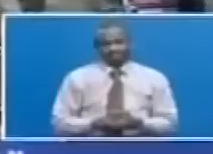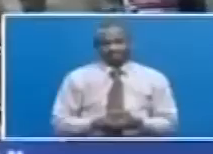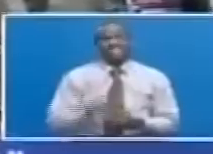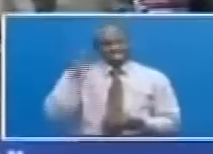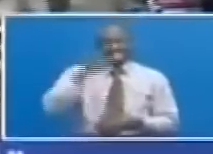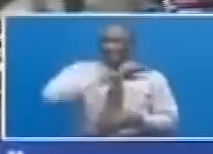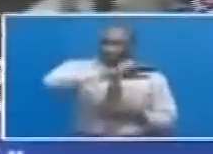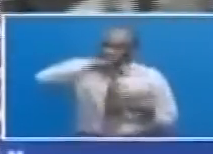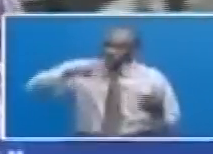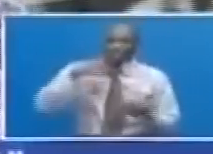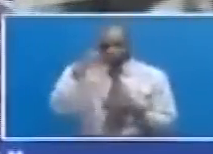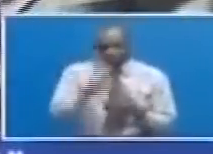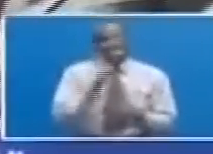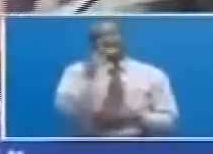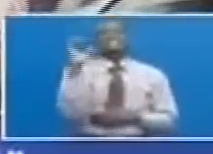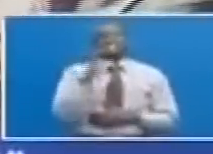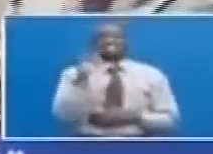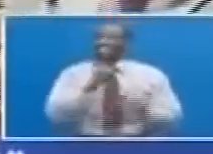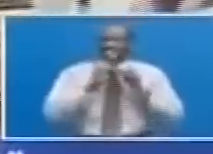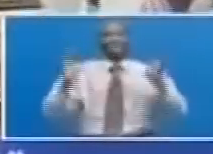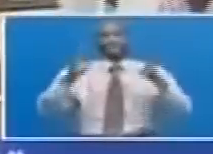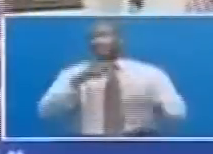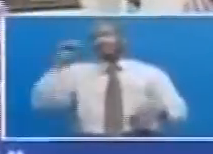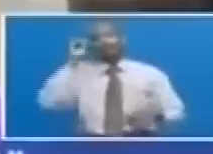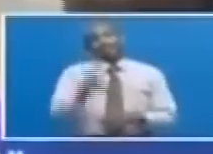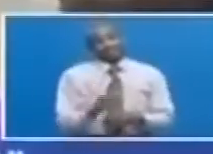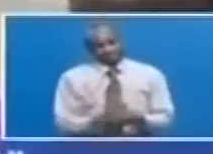Kenya yote tukasema kwamba ICC hakuna kesi, asiende.